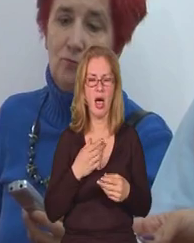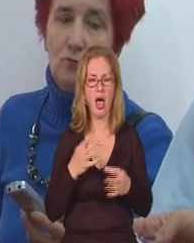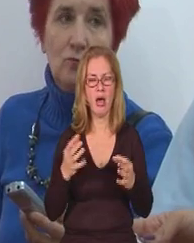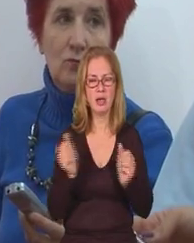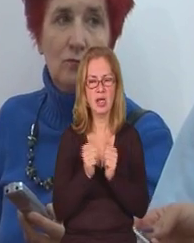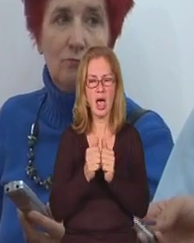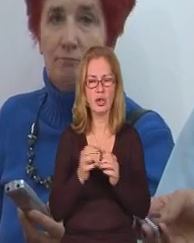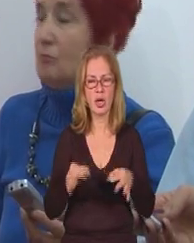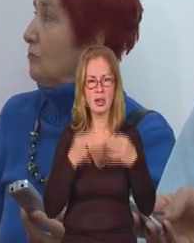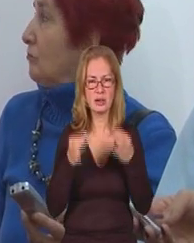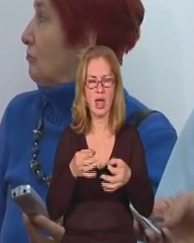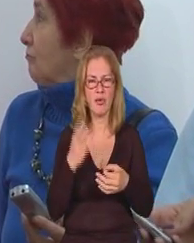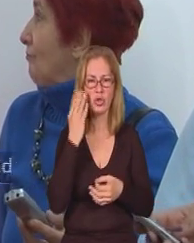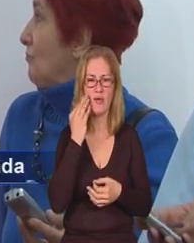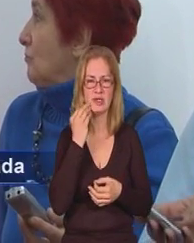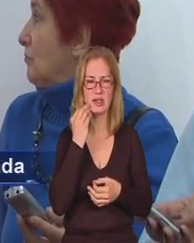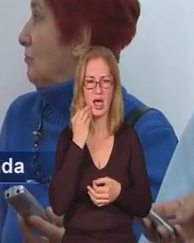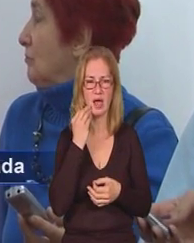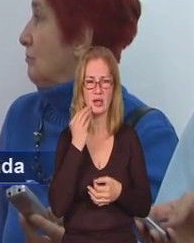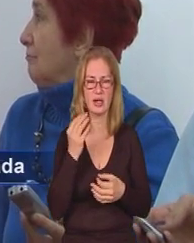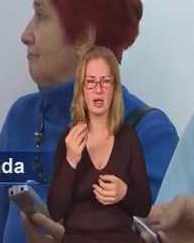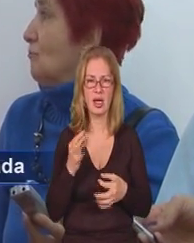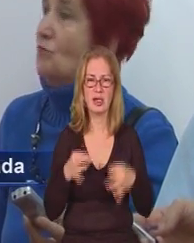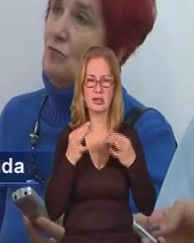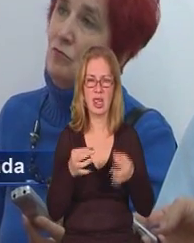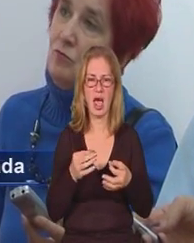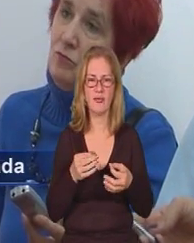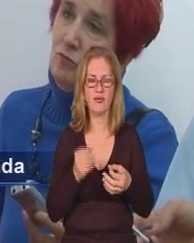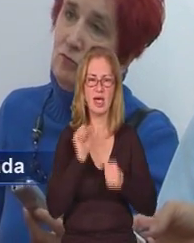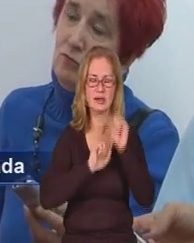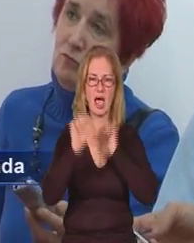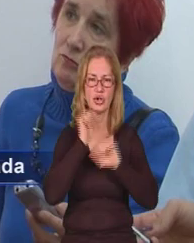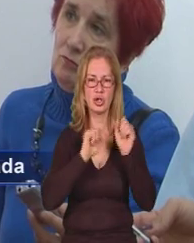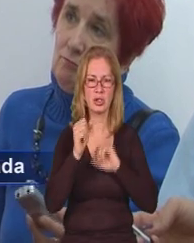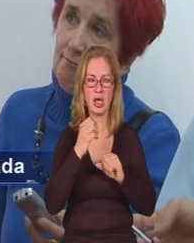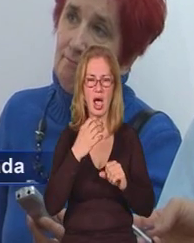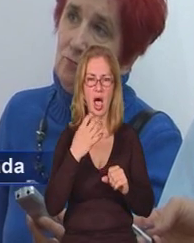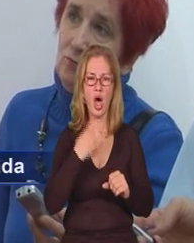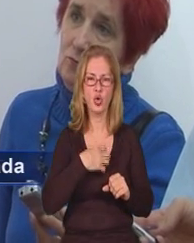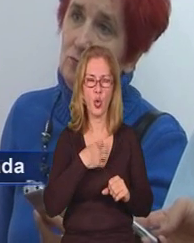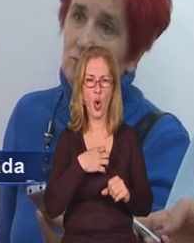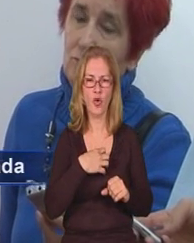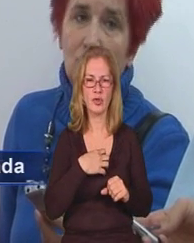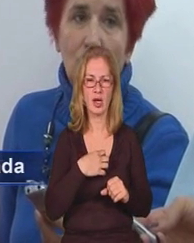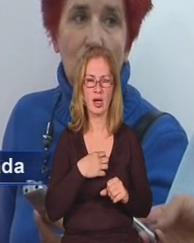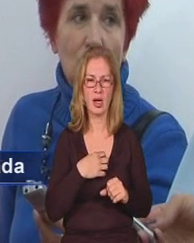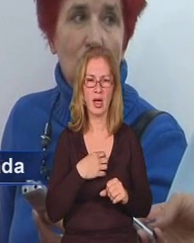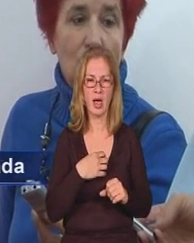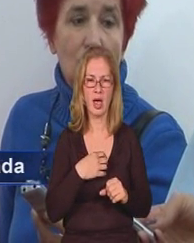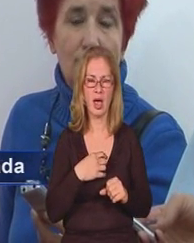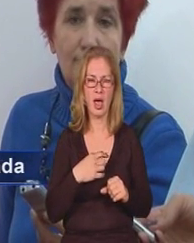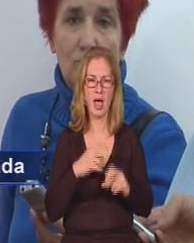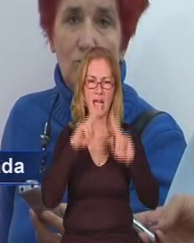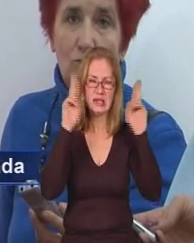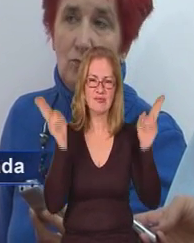Sad obeležava svoju slavu, odnosno obeležava svog zaštitnika, duhovnog zaštitnika